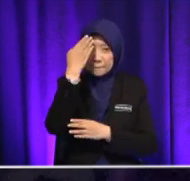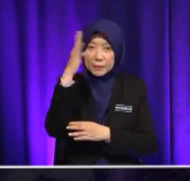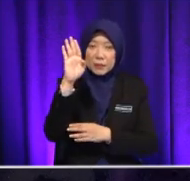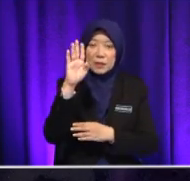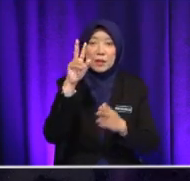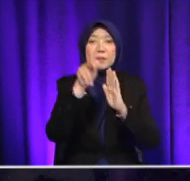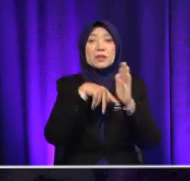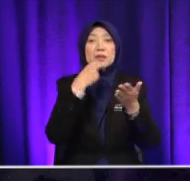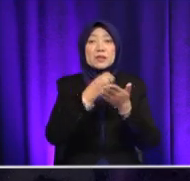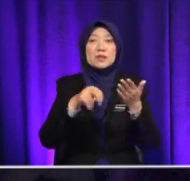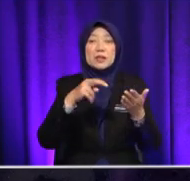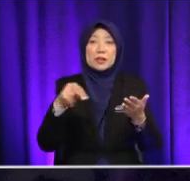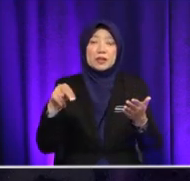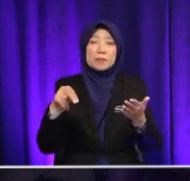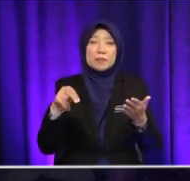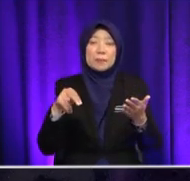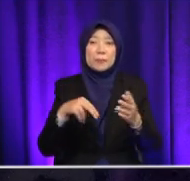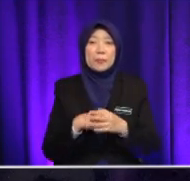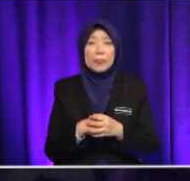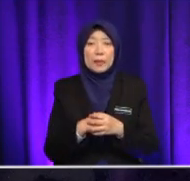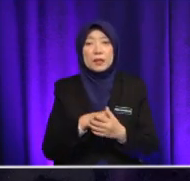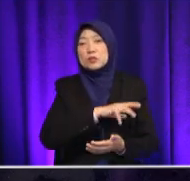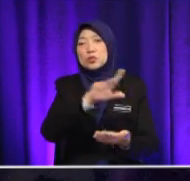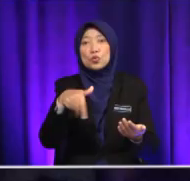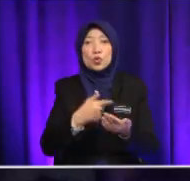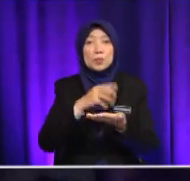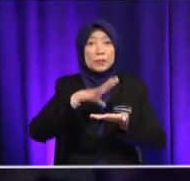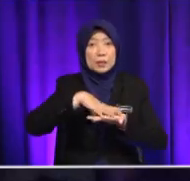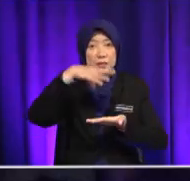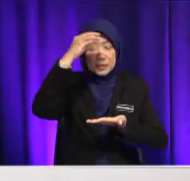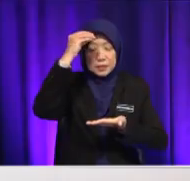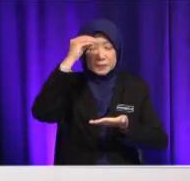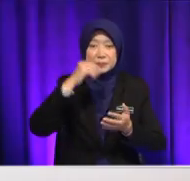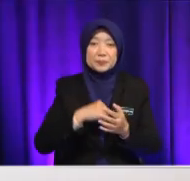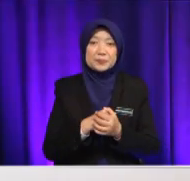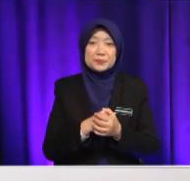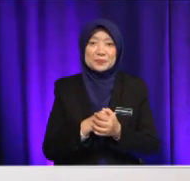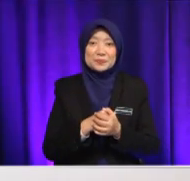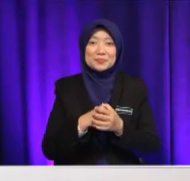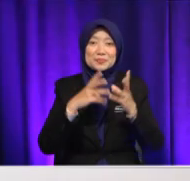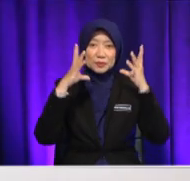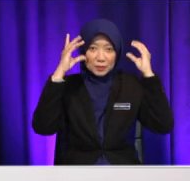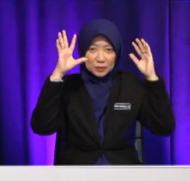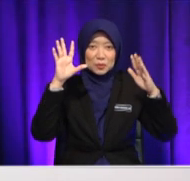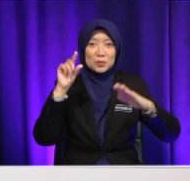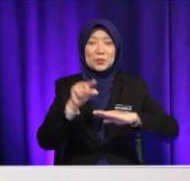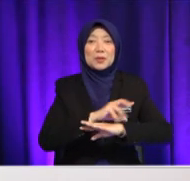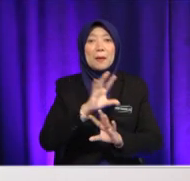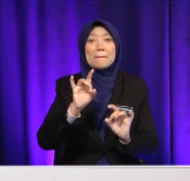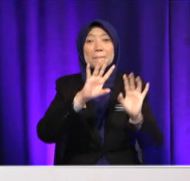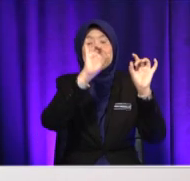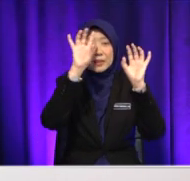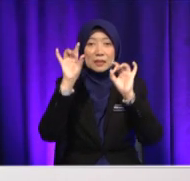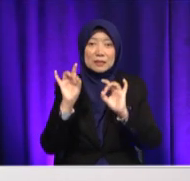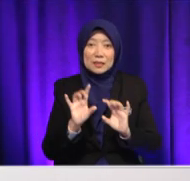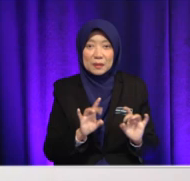penilaian prestasi saya bagi keseluruhan pembelajaran kita ini? Cikgu pakai bintang boleh? Boleh ke? Okey. Biasanya